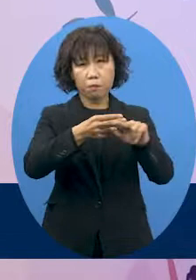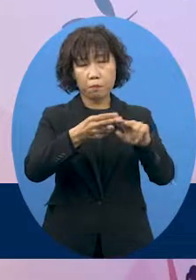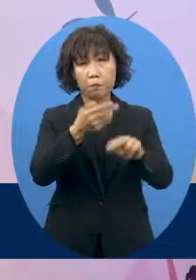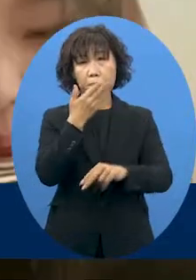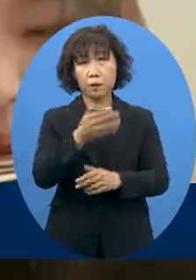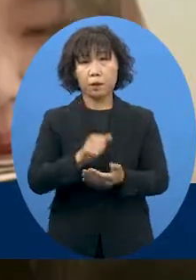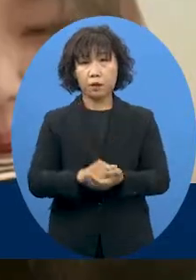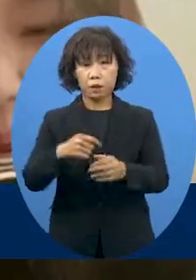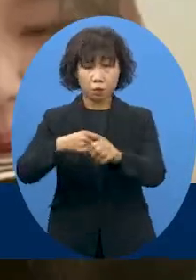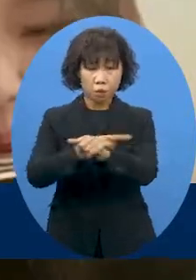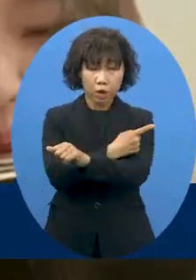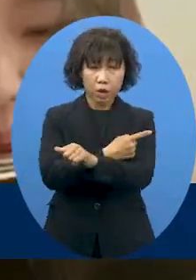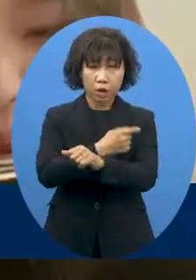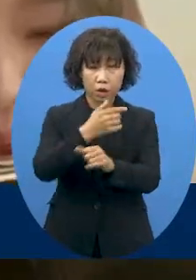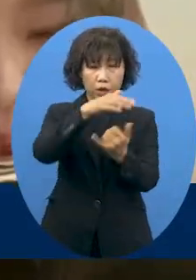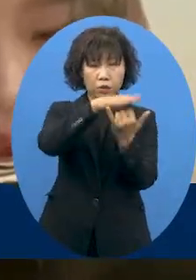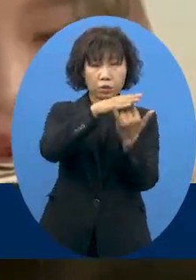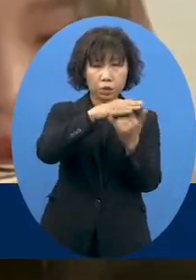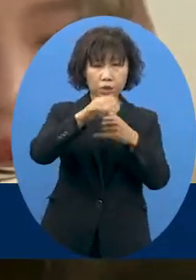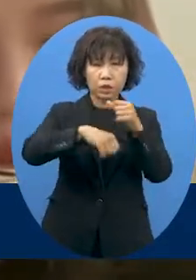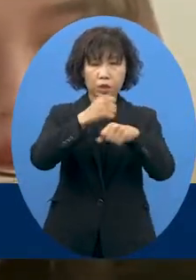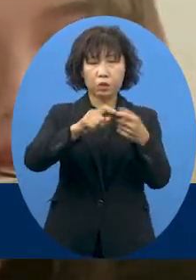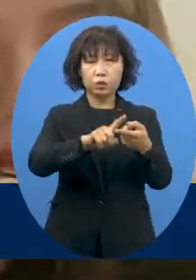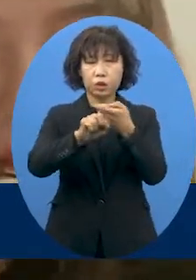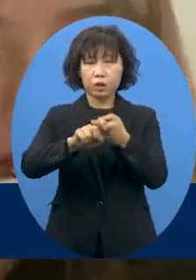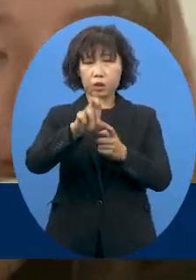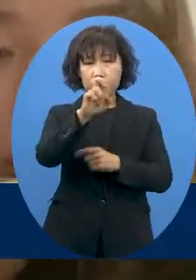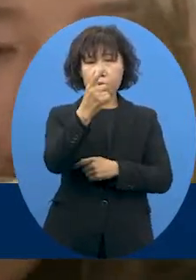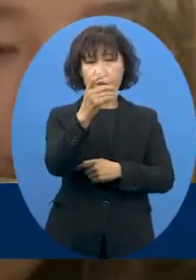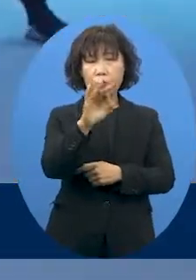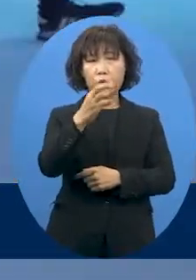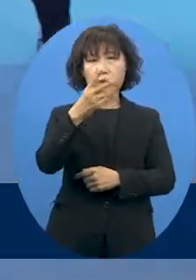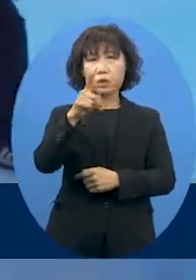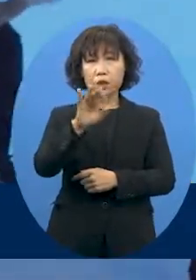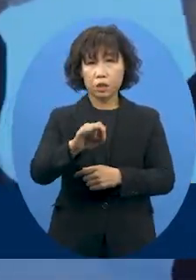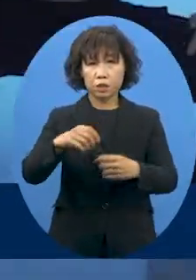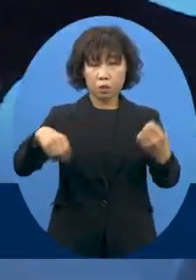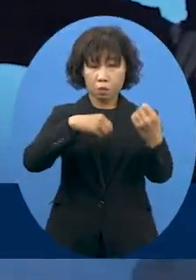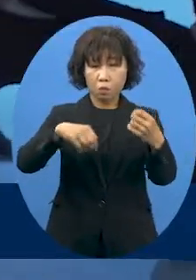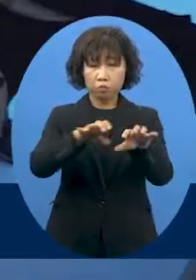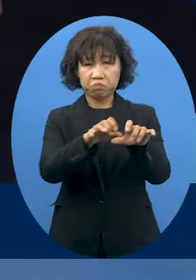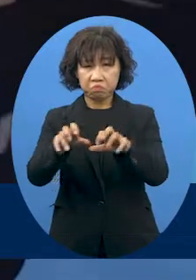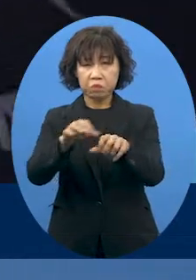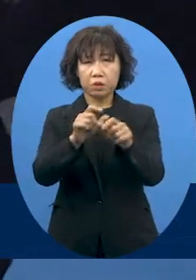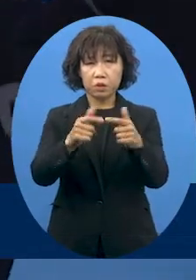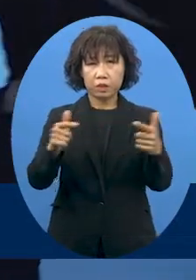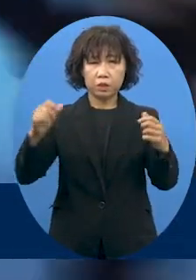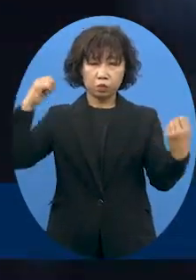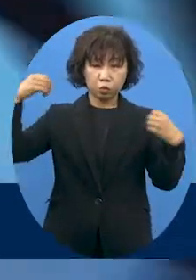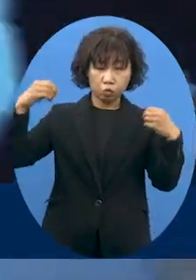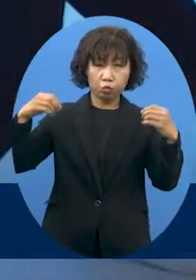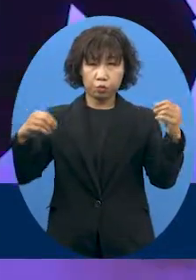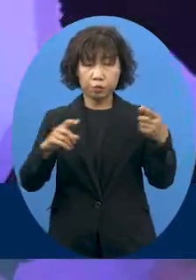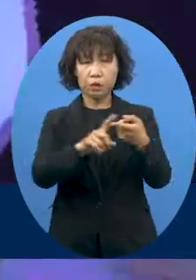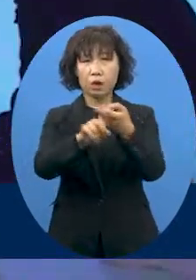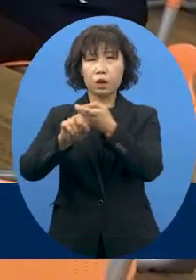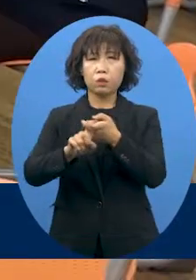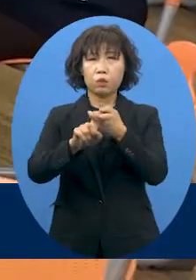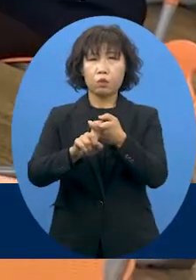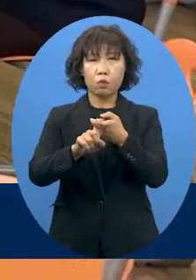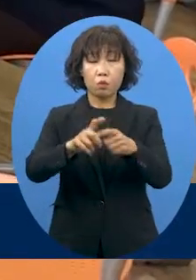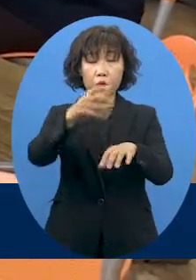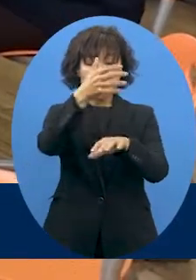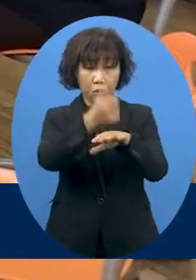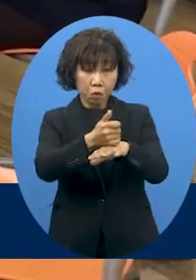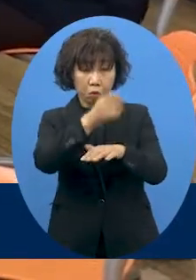있도록 진행됐습니다 이밖에도 청소년 자율 동아리 몽땅 에서 준비한 오케스트라와 연주 춤 등 다양한